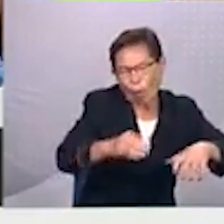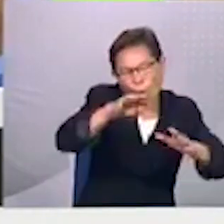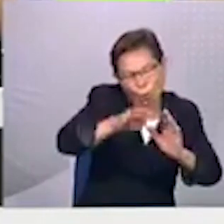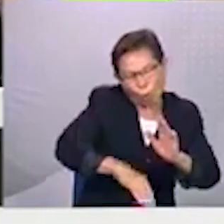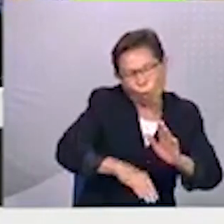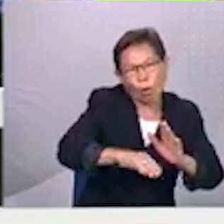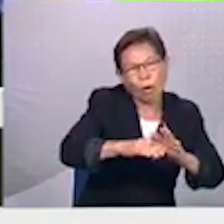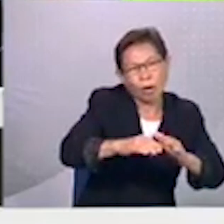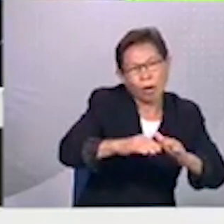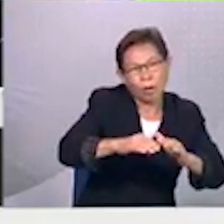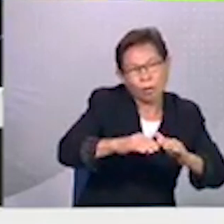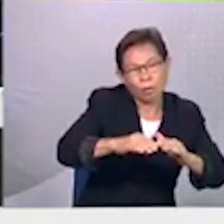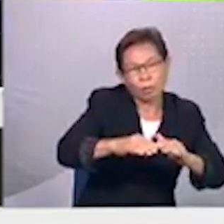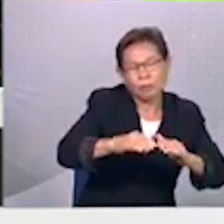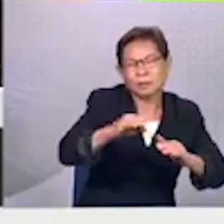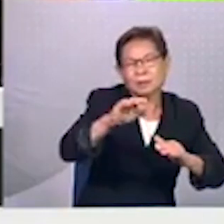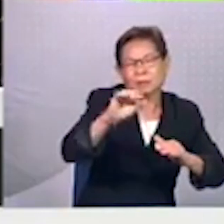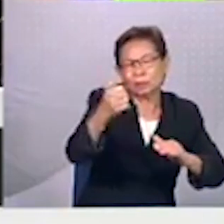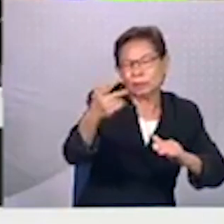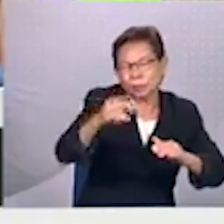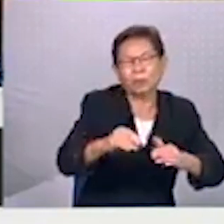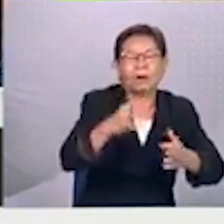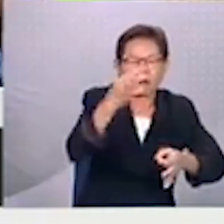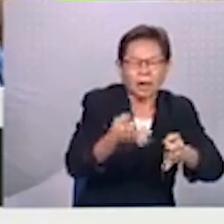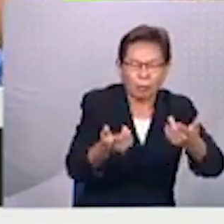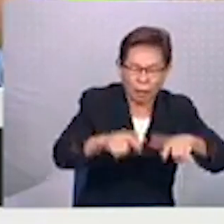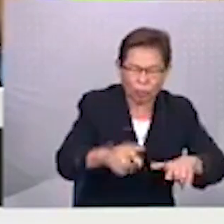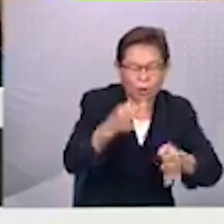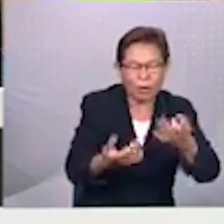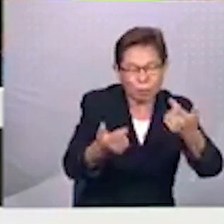kilometer. Jadi walaupun berlaku interstate ataupun